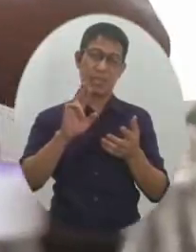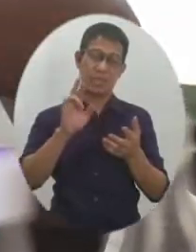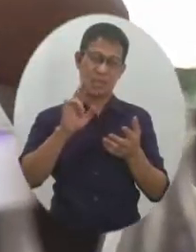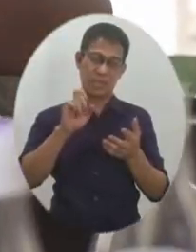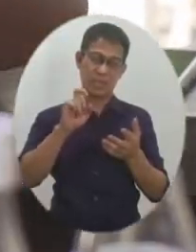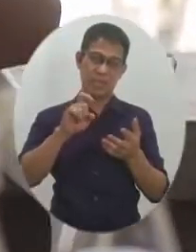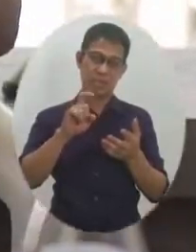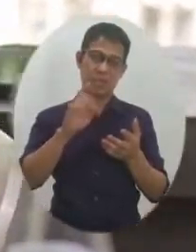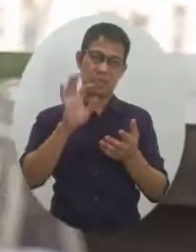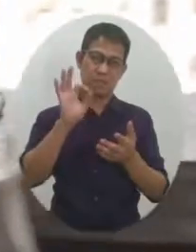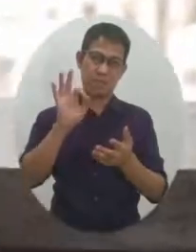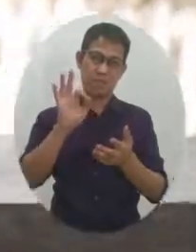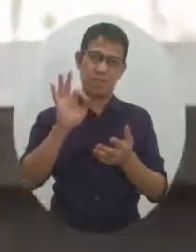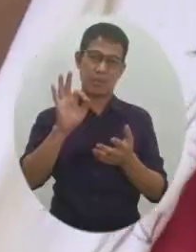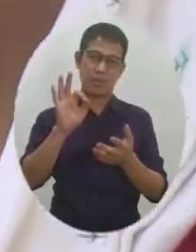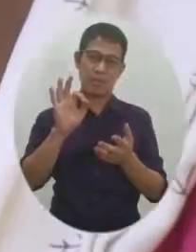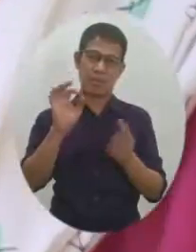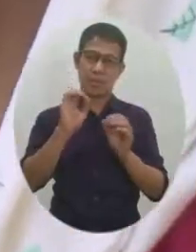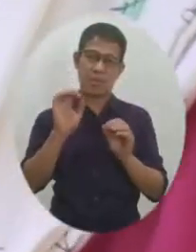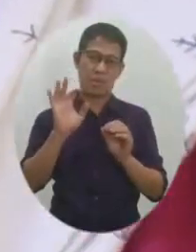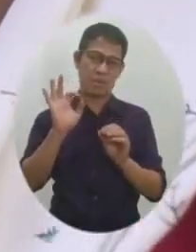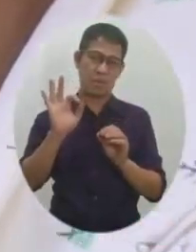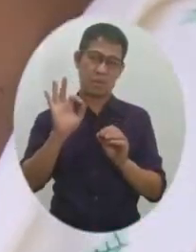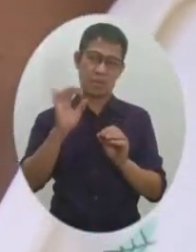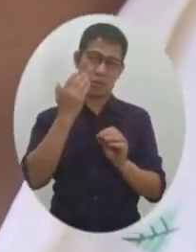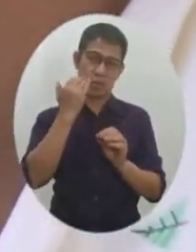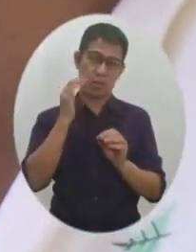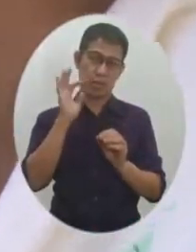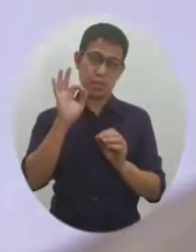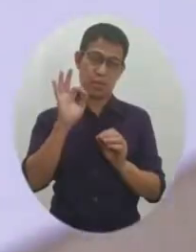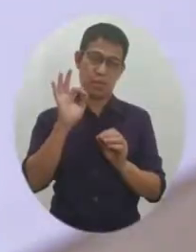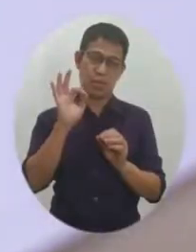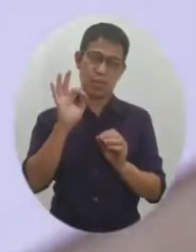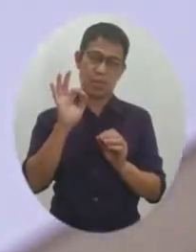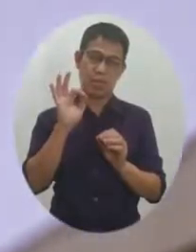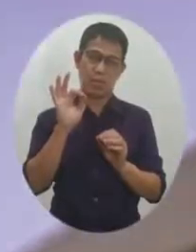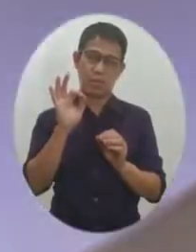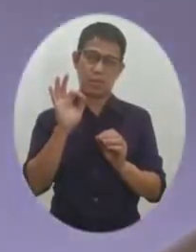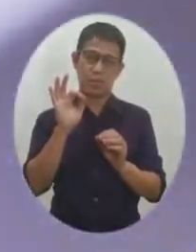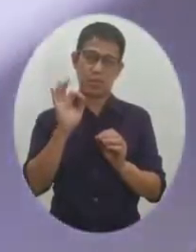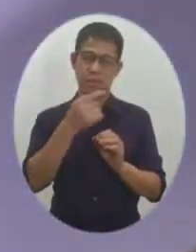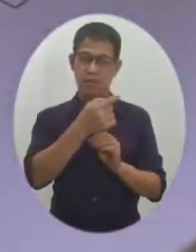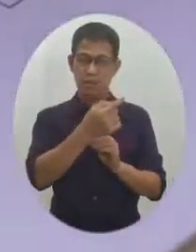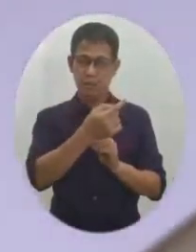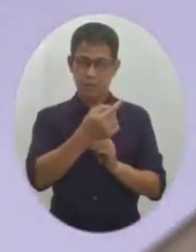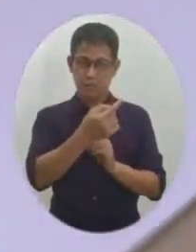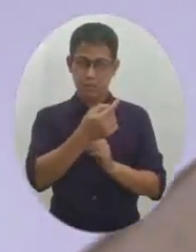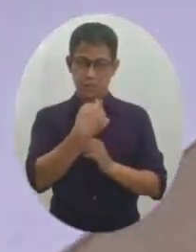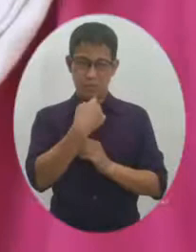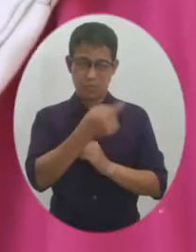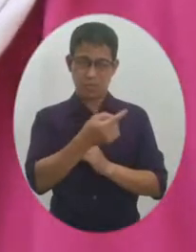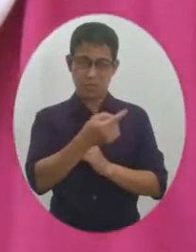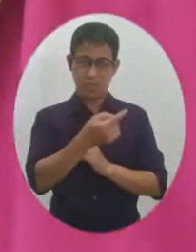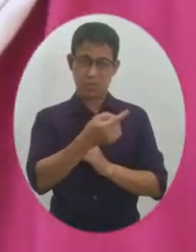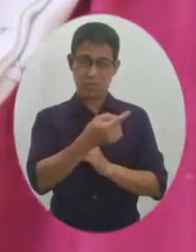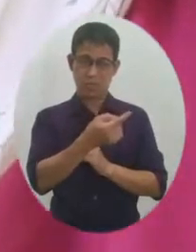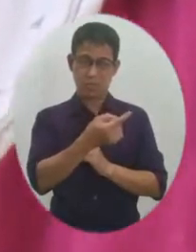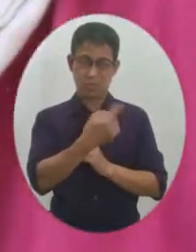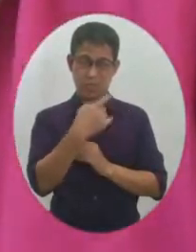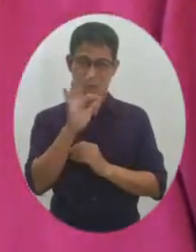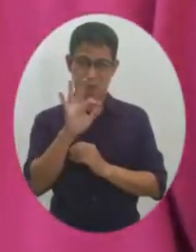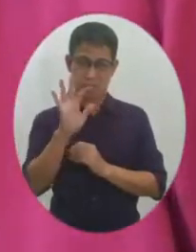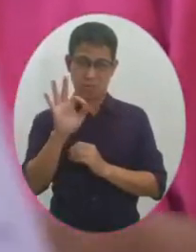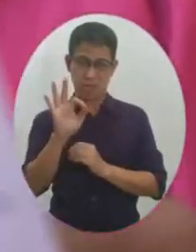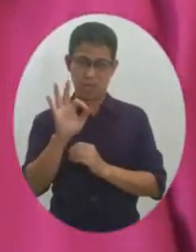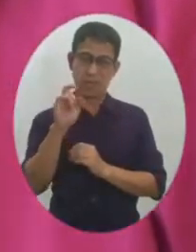talaga maghanda ng malaking halaga. Wala naman po kami, di kaya po ang sabi ko at sinabihan